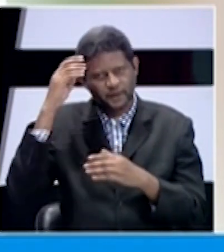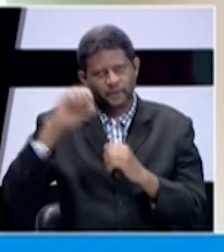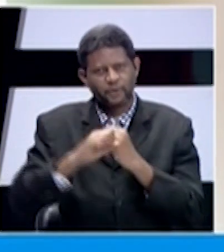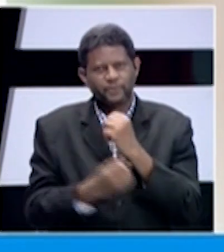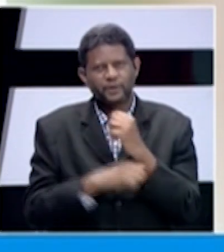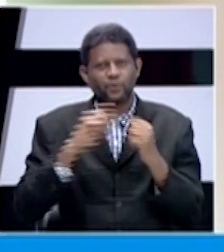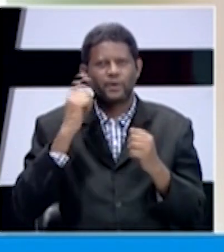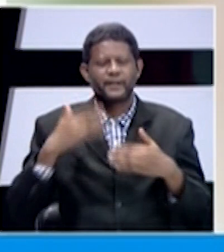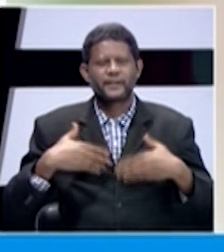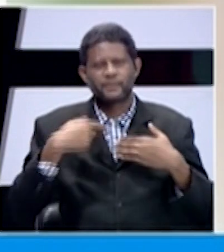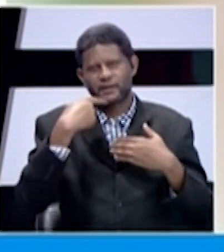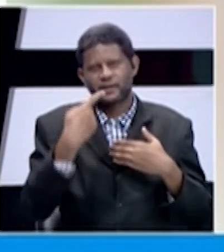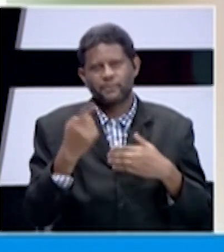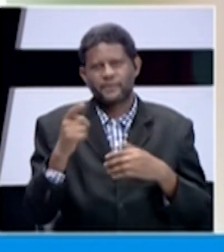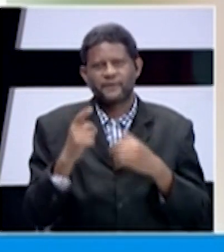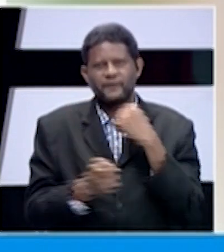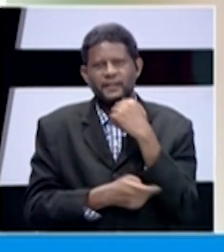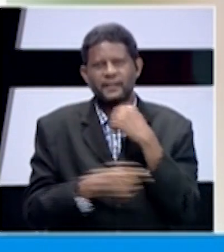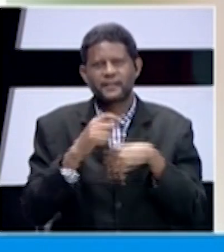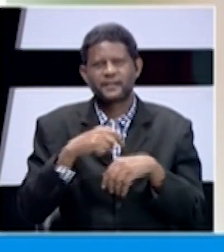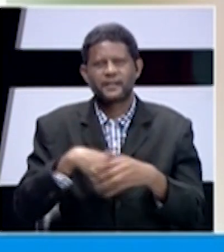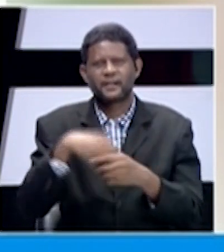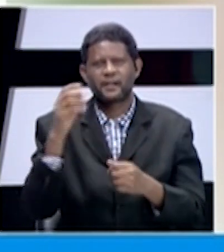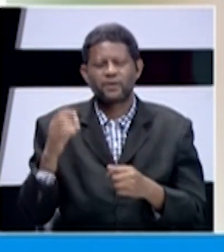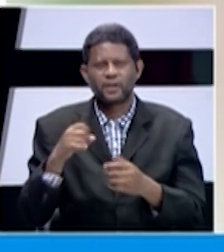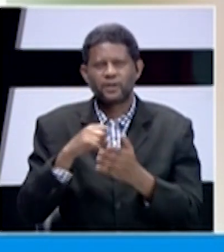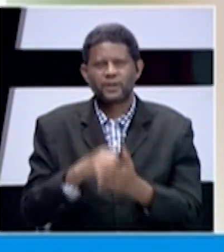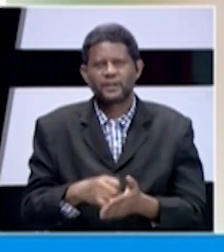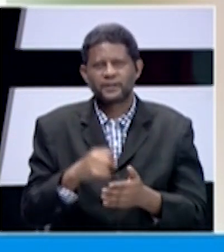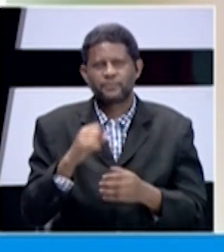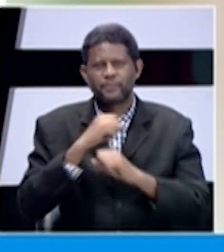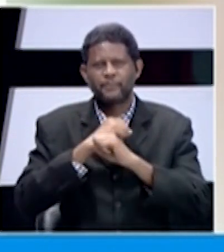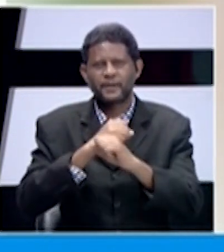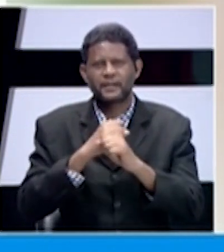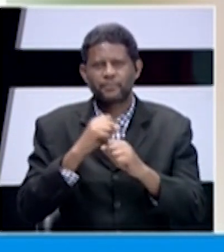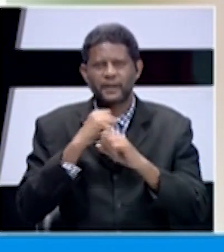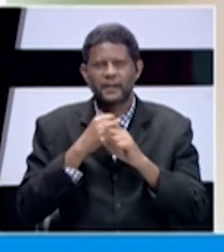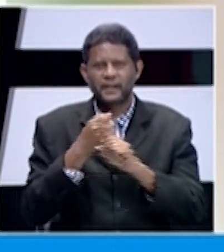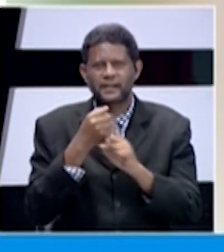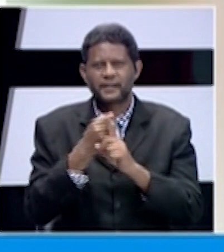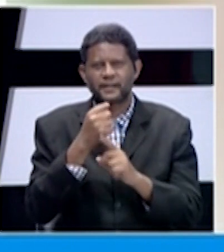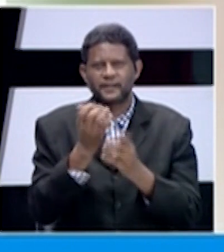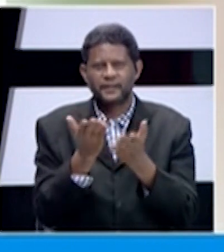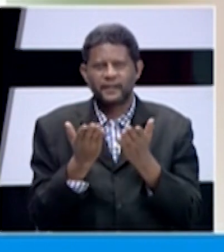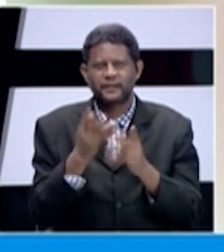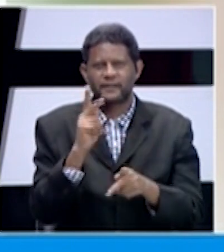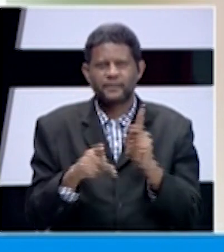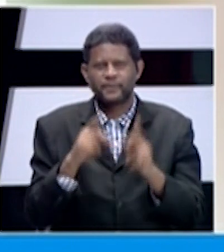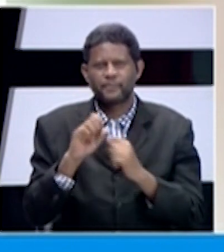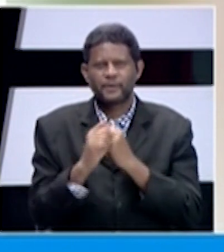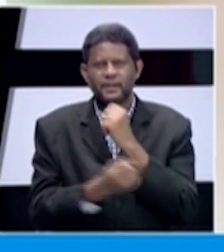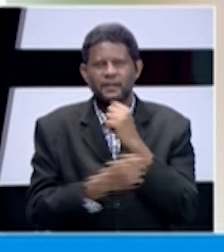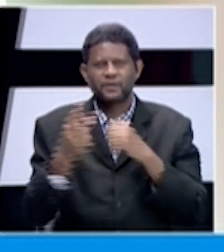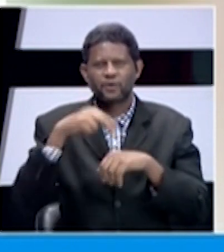ደስ በለካ ኢሎም። ኣብዚ ፈታኒ እዋን ደጋዊ ተፃብኦታትን ፅዕንቶታትን ብምምካት ብቃልስን ድሌትን ንህዝቢ መሰረት